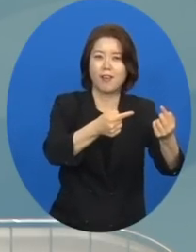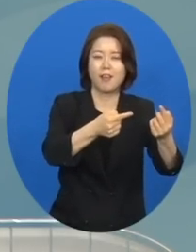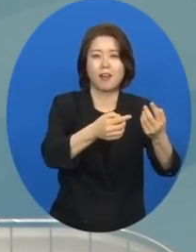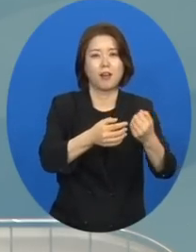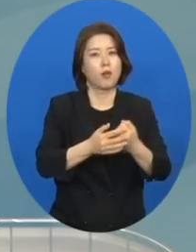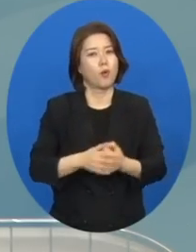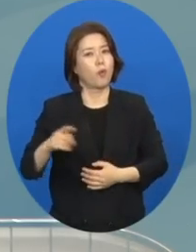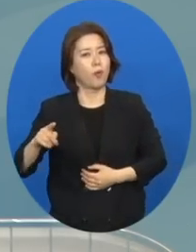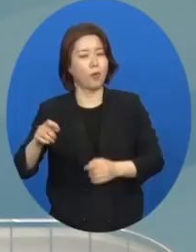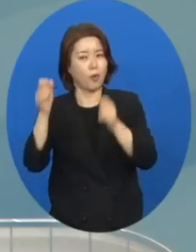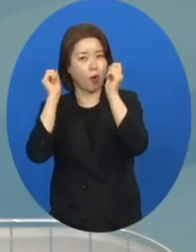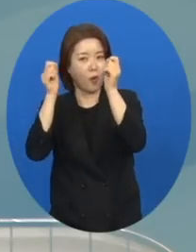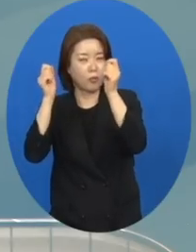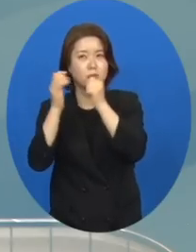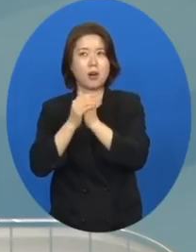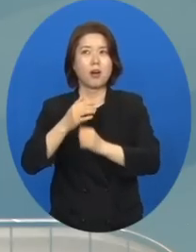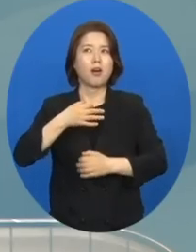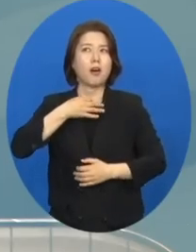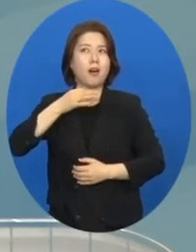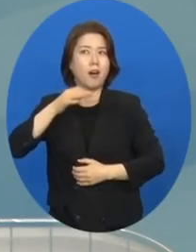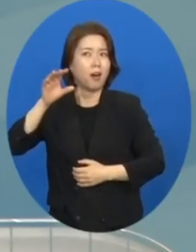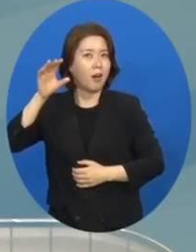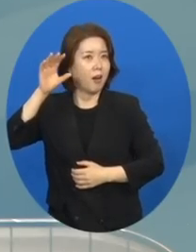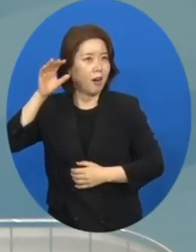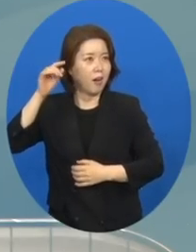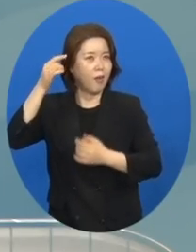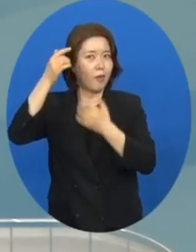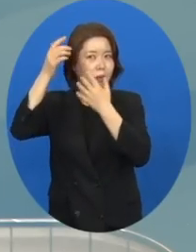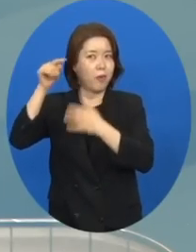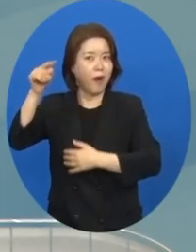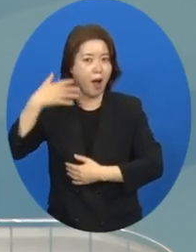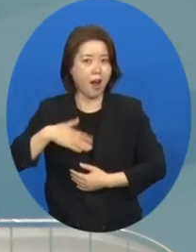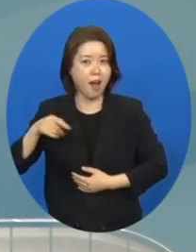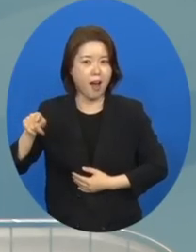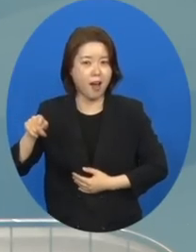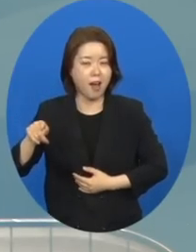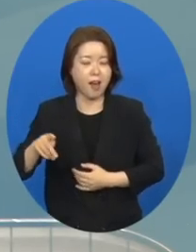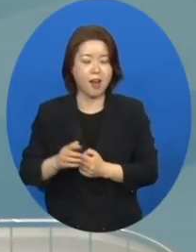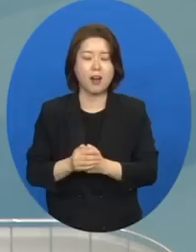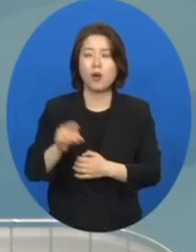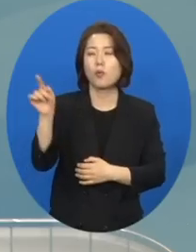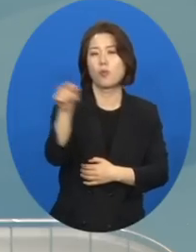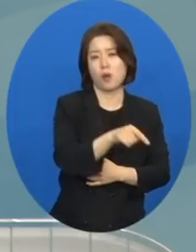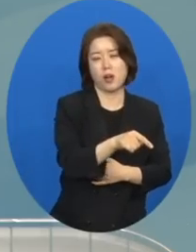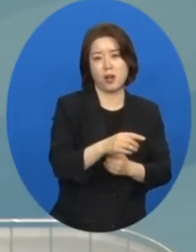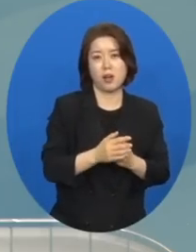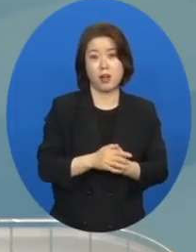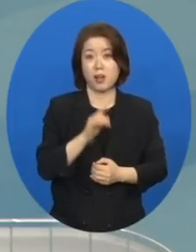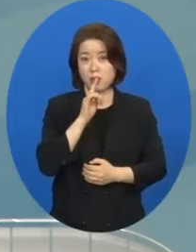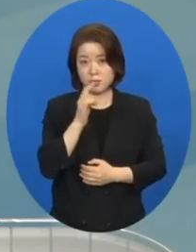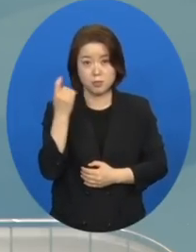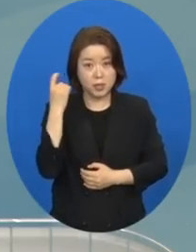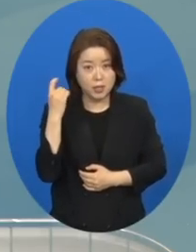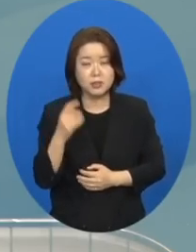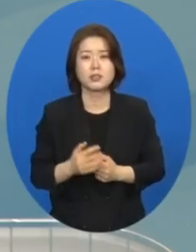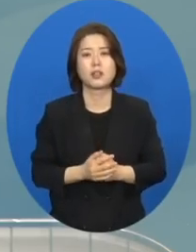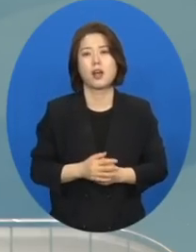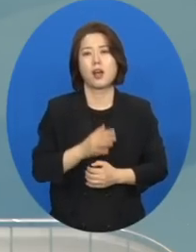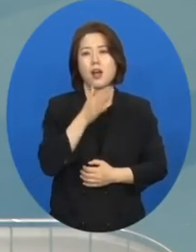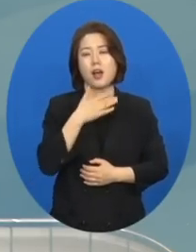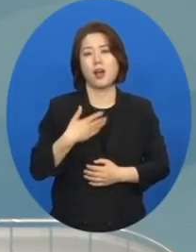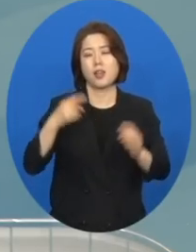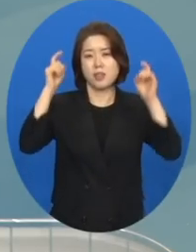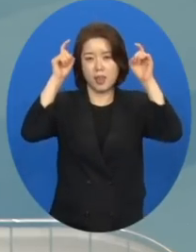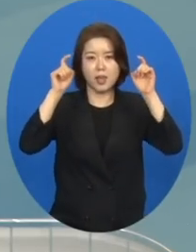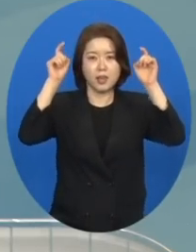영험 했던거 같아요 음성을 들은 커요 어쨌든 그렇게 듣고 오더 라는 거예요 그 얘기를 듣는데 야 매 않은